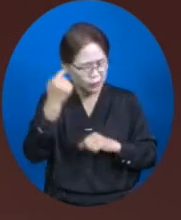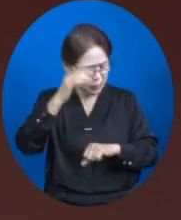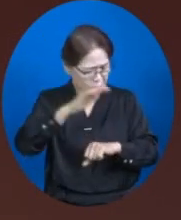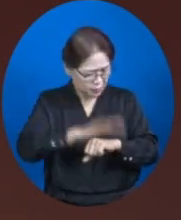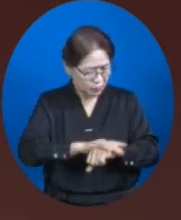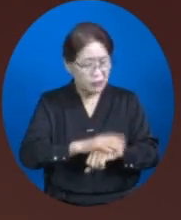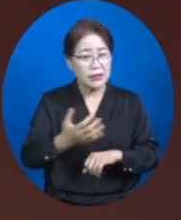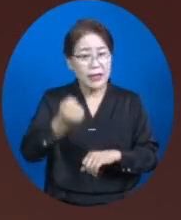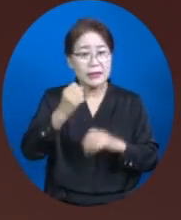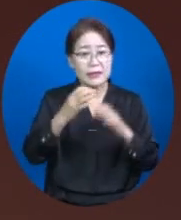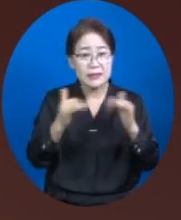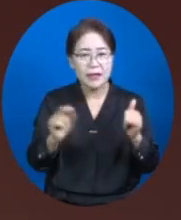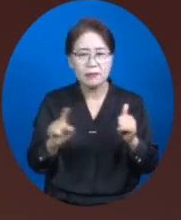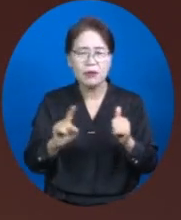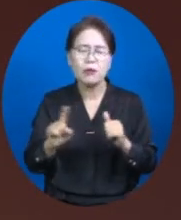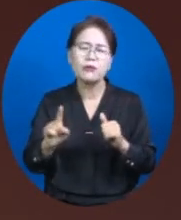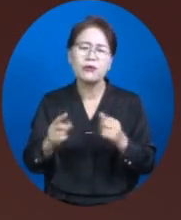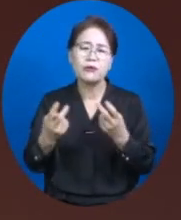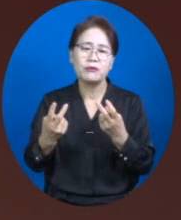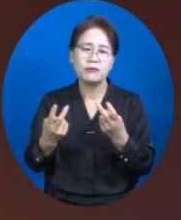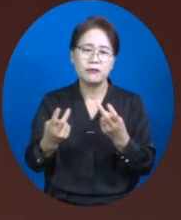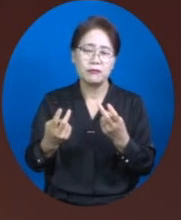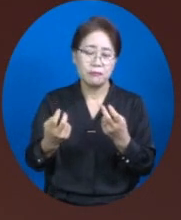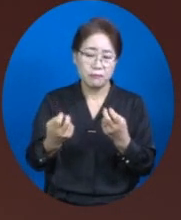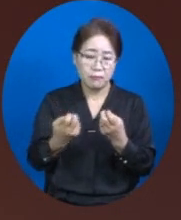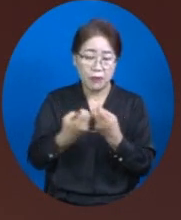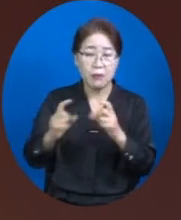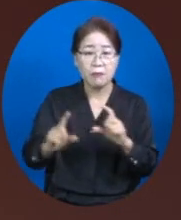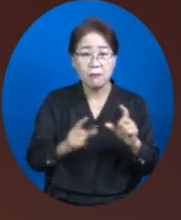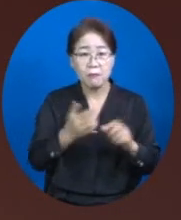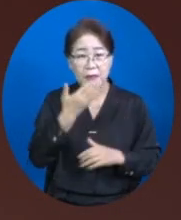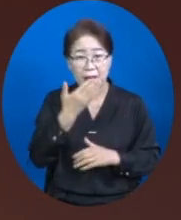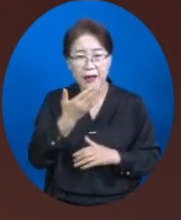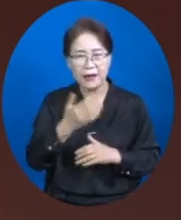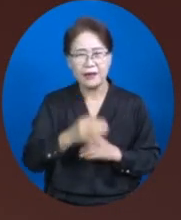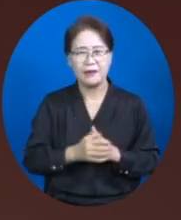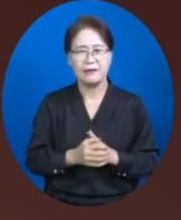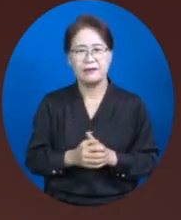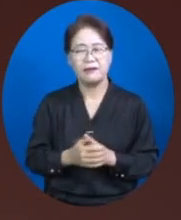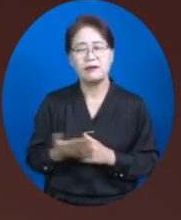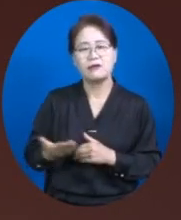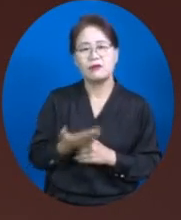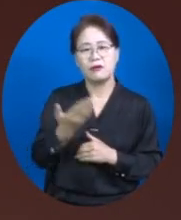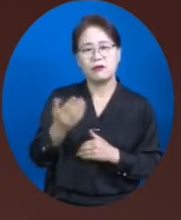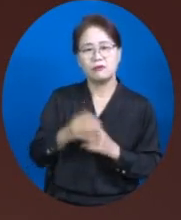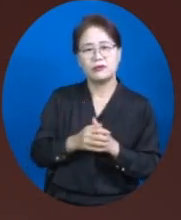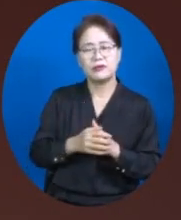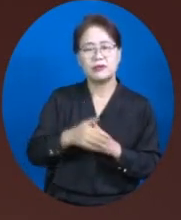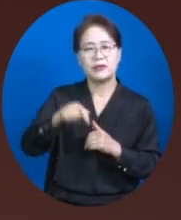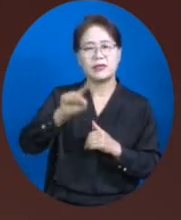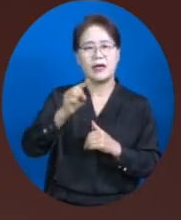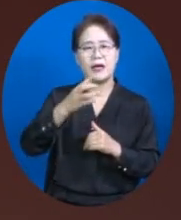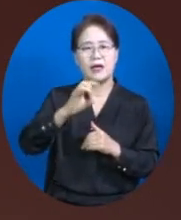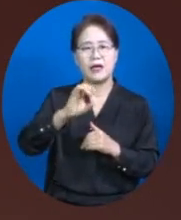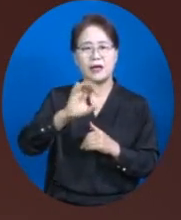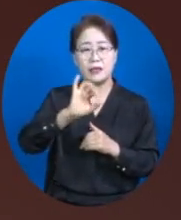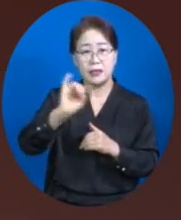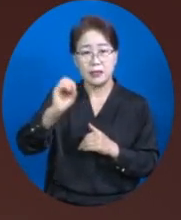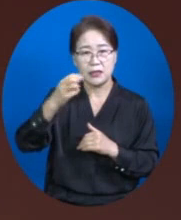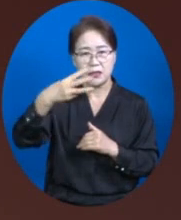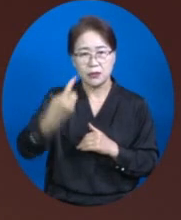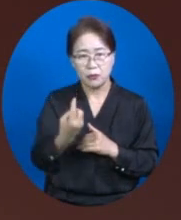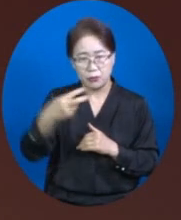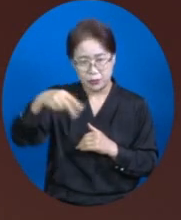얻게 된 사람은 어떤 삶을 살아갈까요 여러분 카이로스의 삶을 산다는